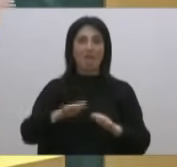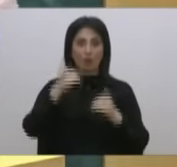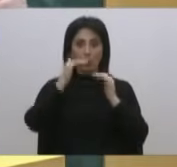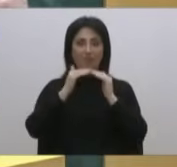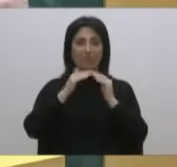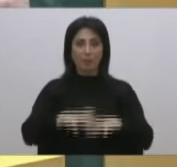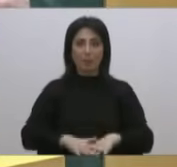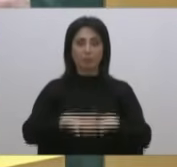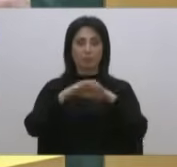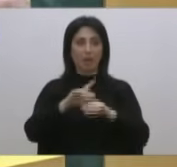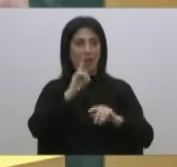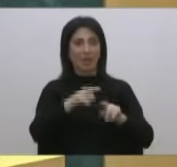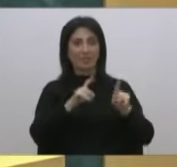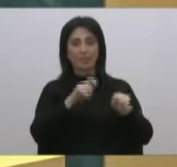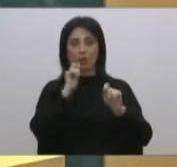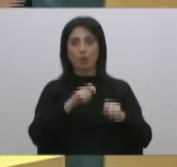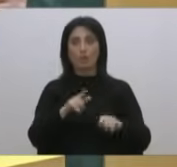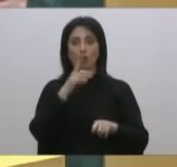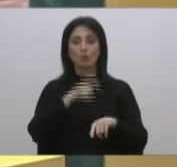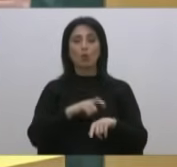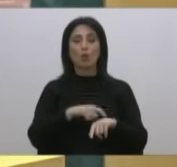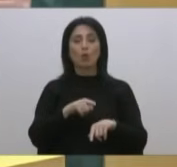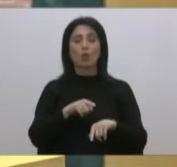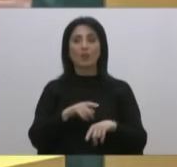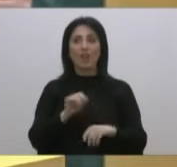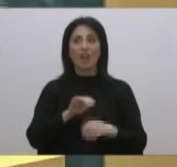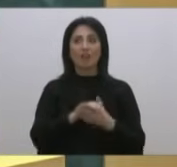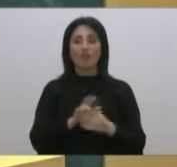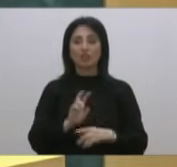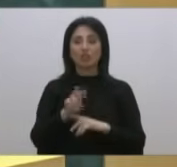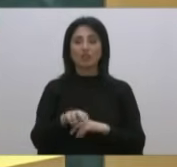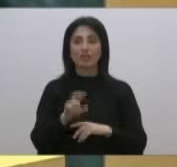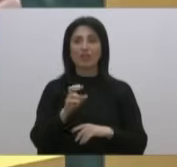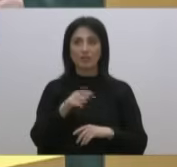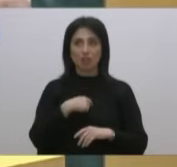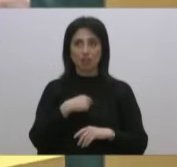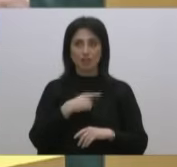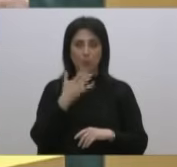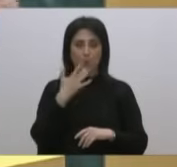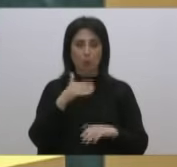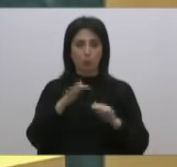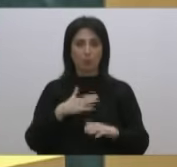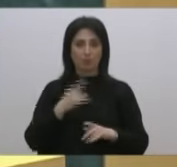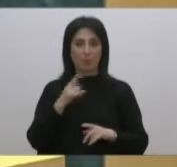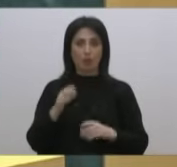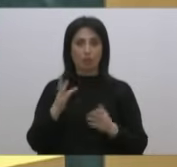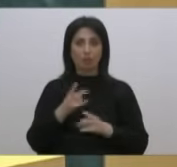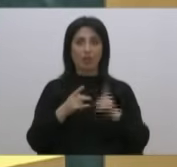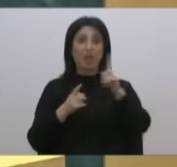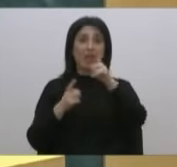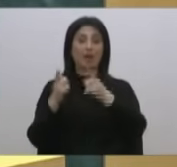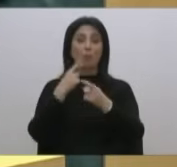დაინგრაღალმი. ერთი წლით განთავისუფლეს. ამიტომ როცა დადგება ეგ დრო ევროკავშირში შესვლის, კიდევ ერთხელ ჩვენ მხოლოდ პოლიტიკური გადაწყვეტილება და იქ